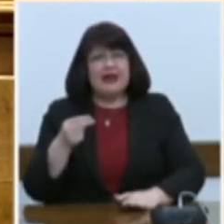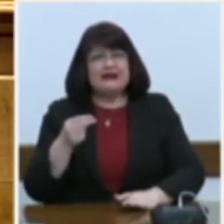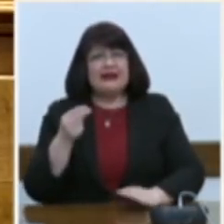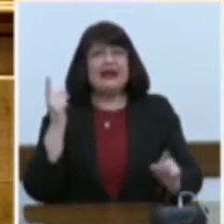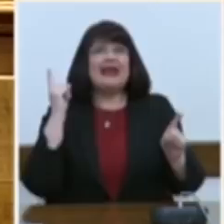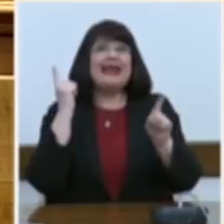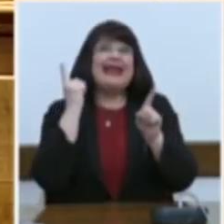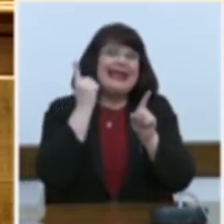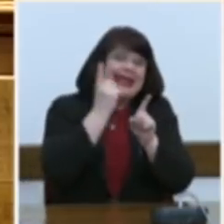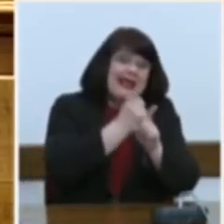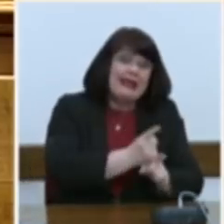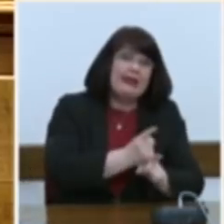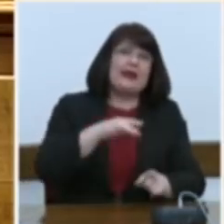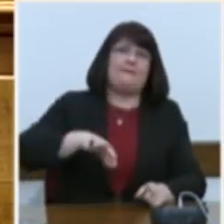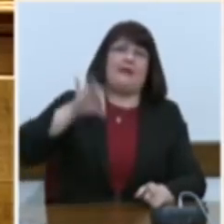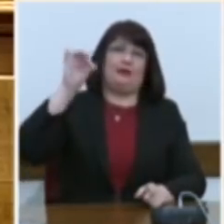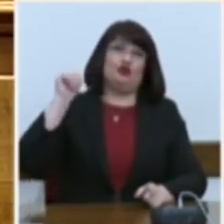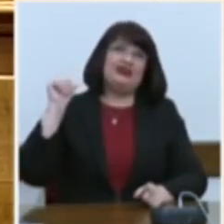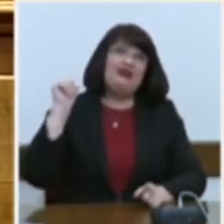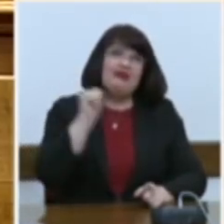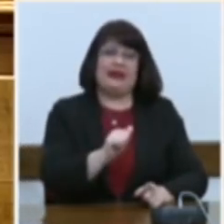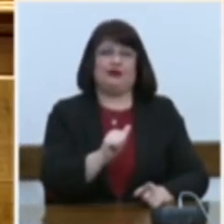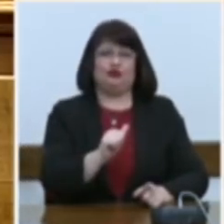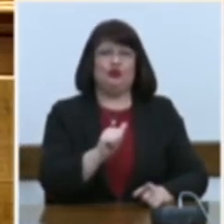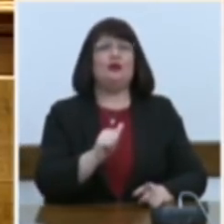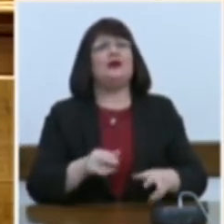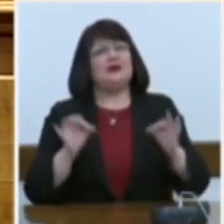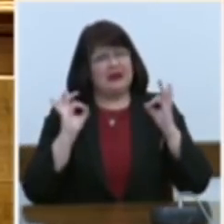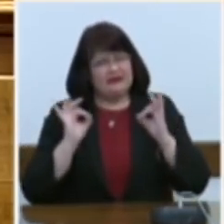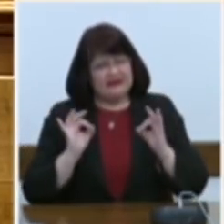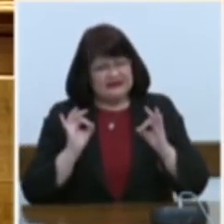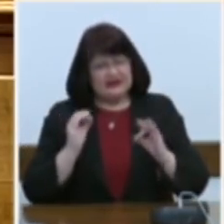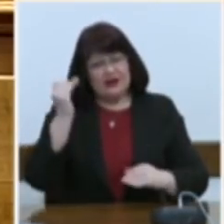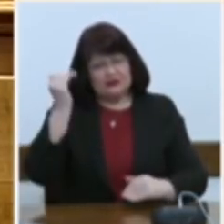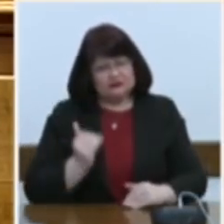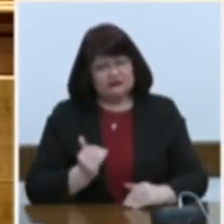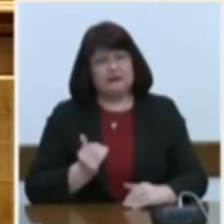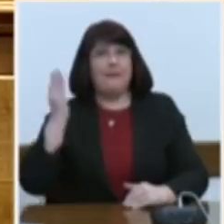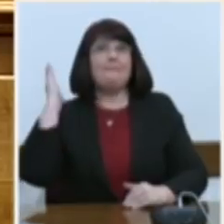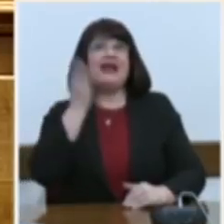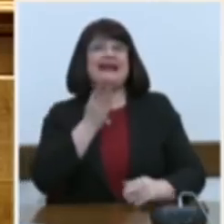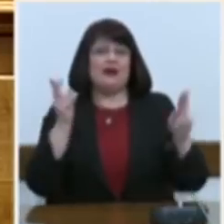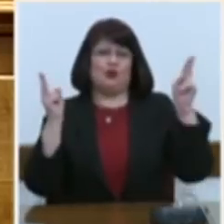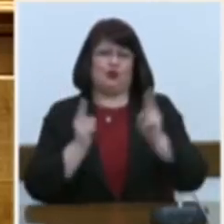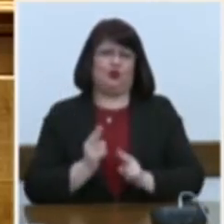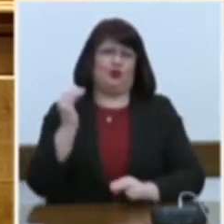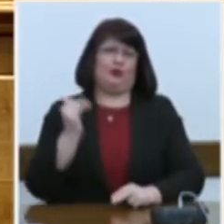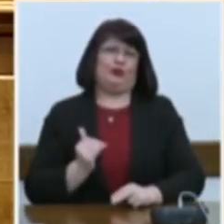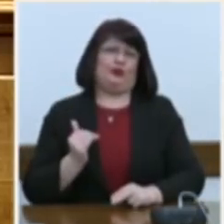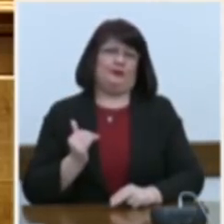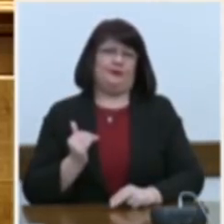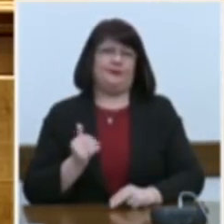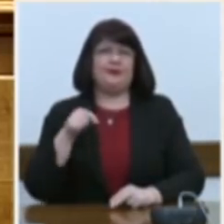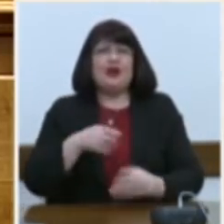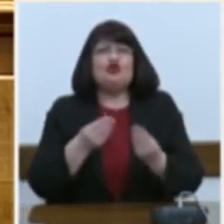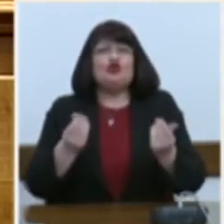ειδικότερη περίπτωση του βασικού αδικήματος και μάλιστα με μειωμένο πλαίσιο ποινής. Με τον τρόπο αυτό όμως όχι μόνο